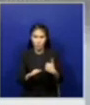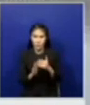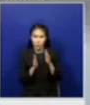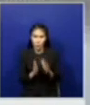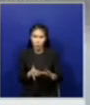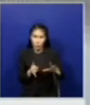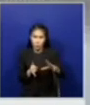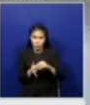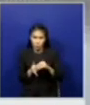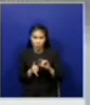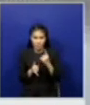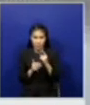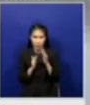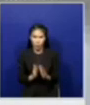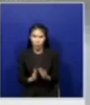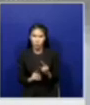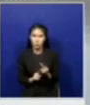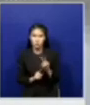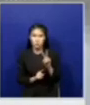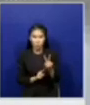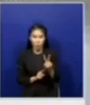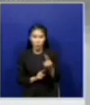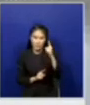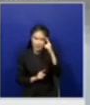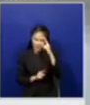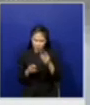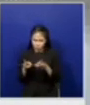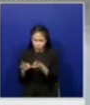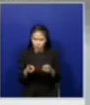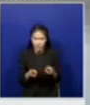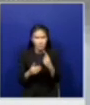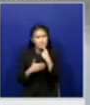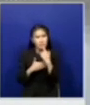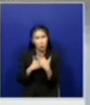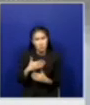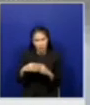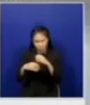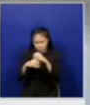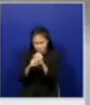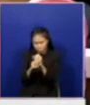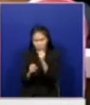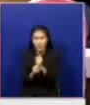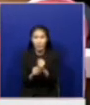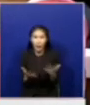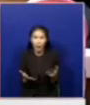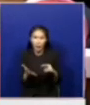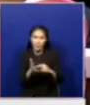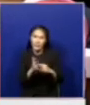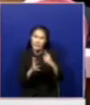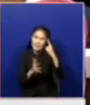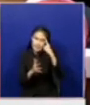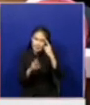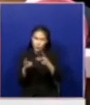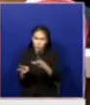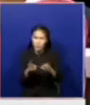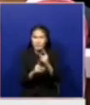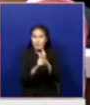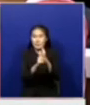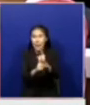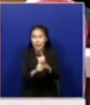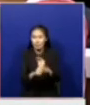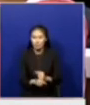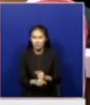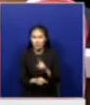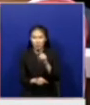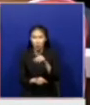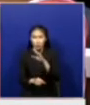คนในการตรวจพิสูจน์จะต้องดำเนินการตามกรรมวิธีส่งไปตรว